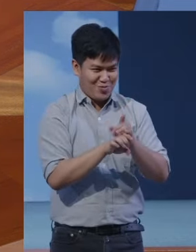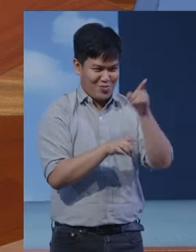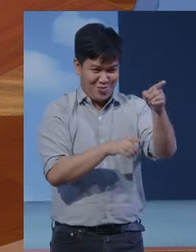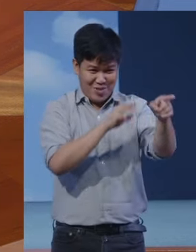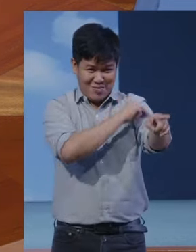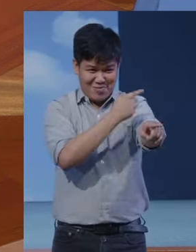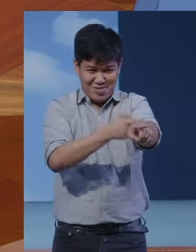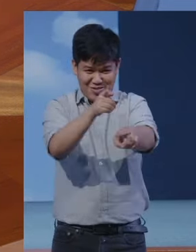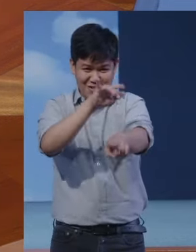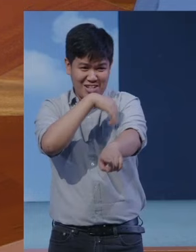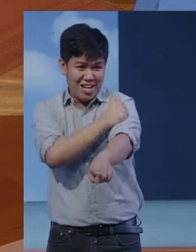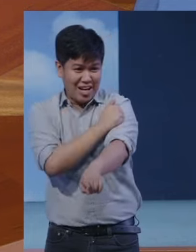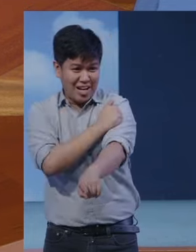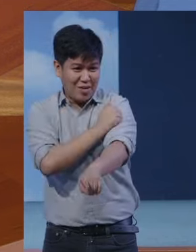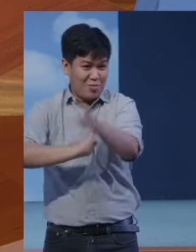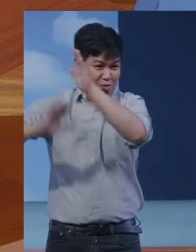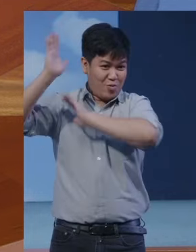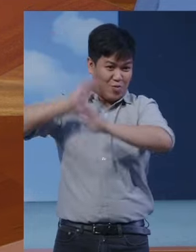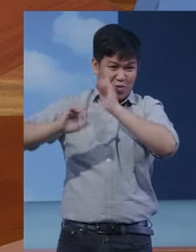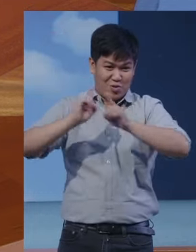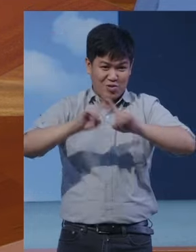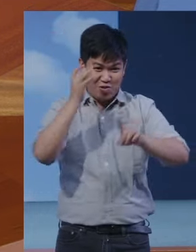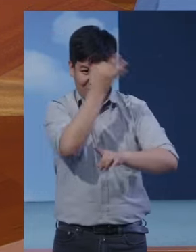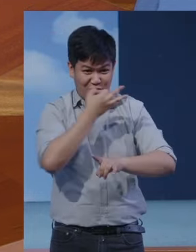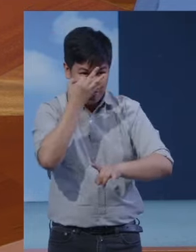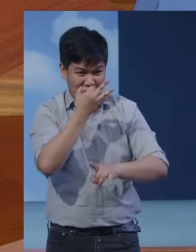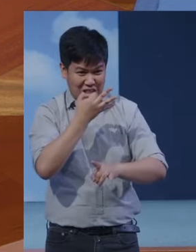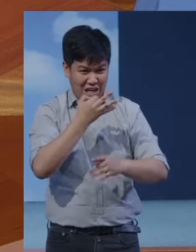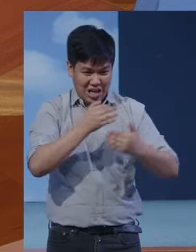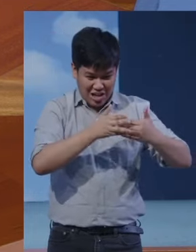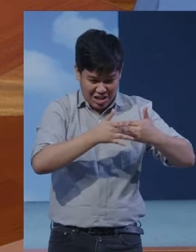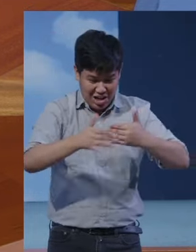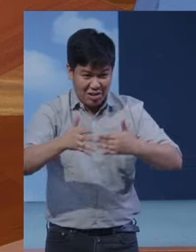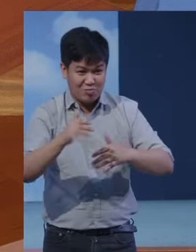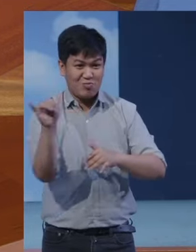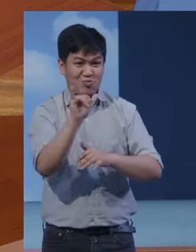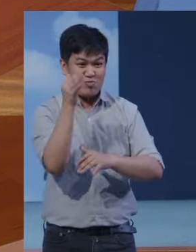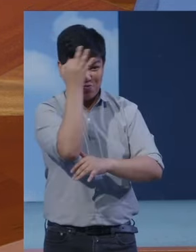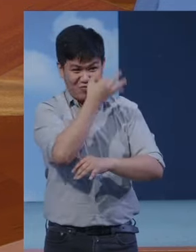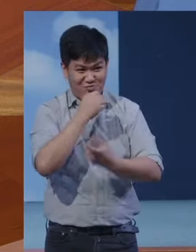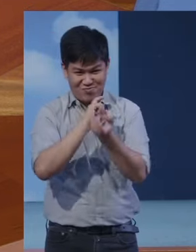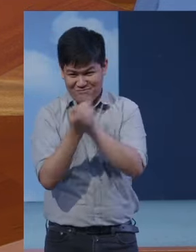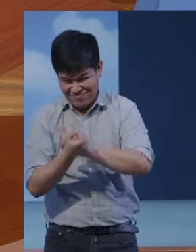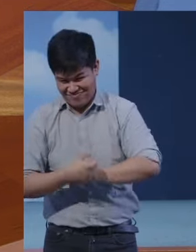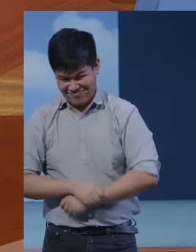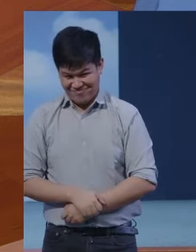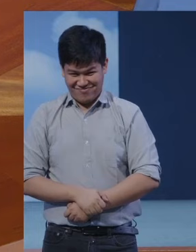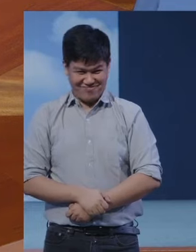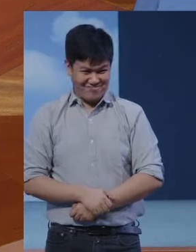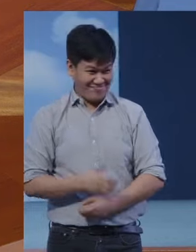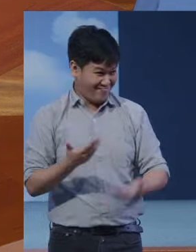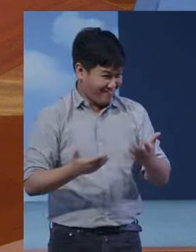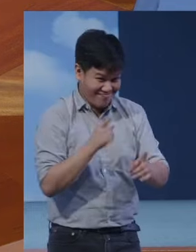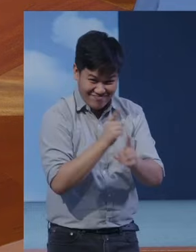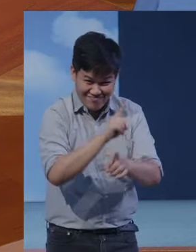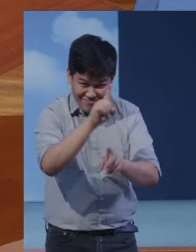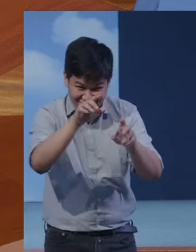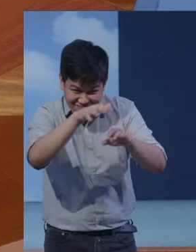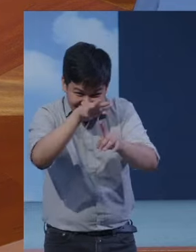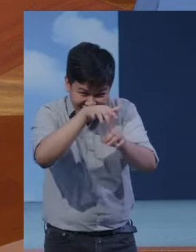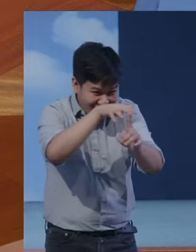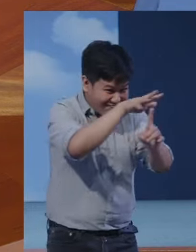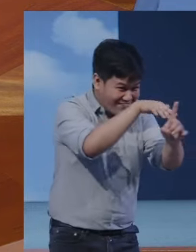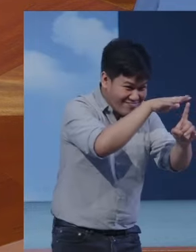tumatagal Huwag naman sana sa aming mag-asawa dahil maganda na po ang asawa ko eh Baka naman mahawa pa